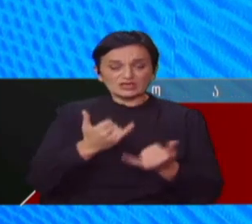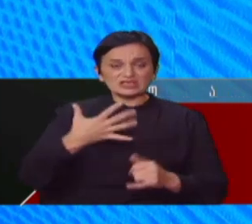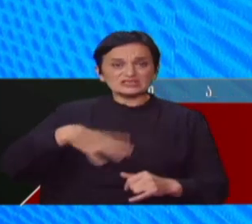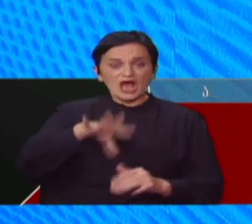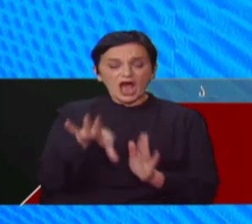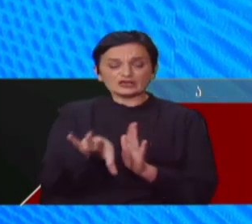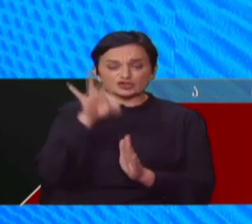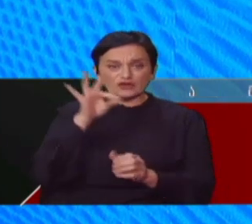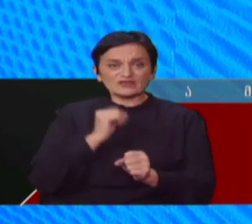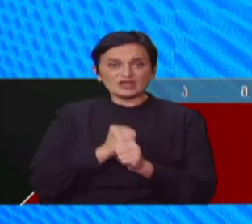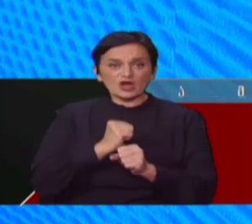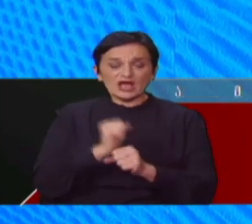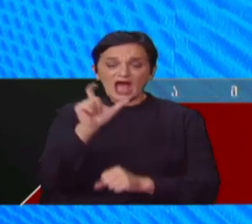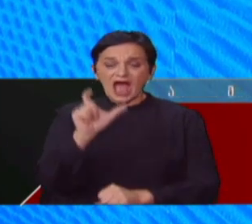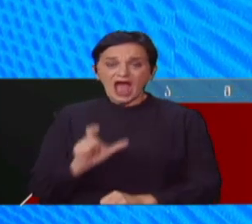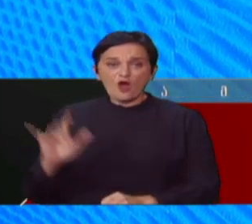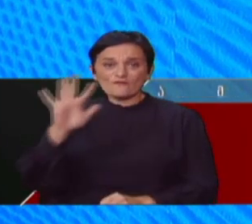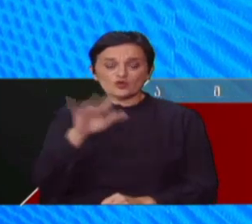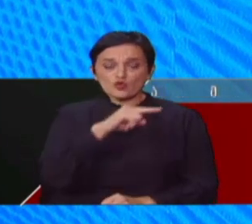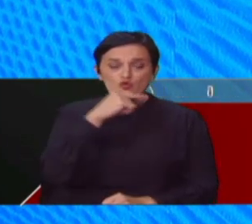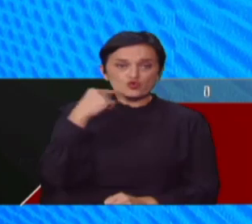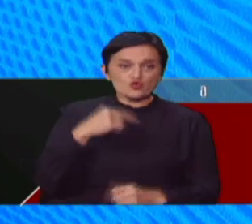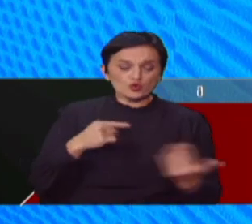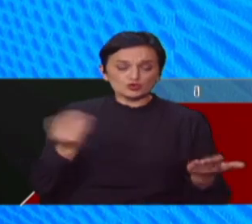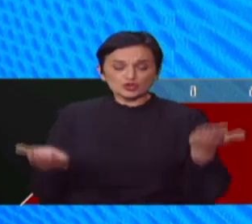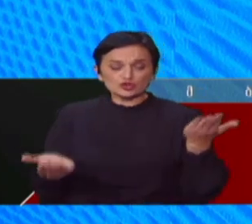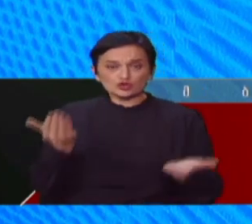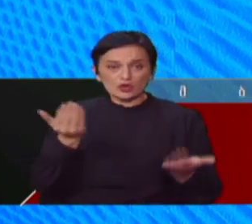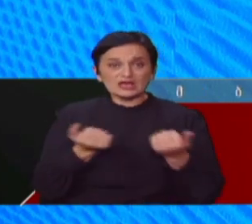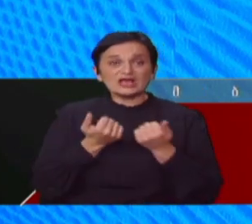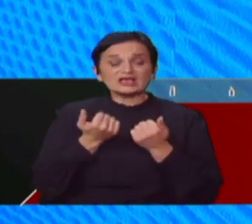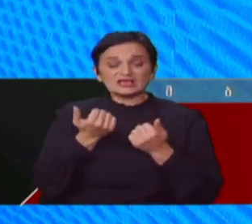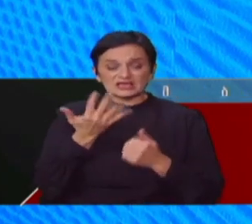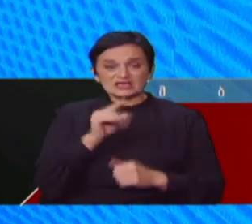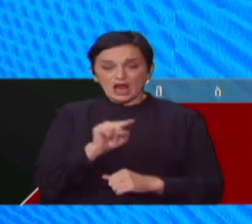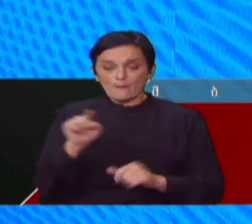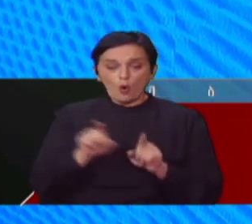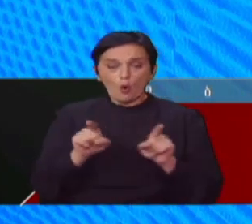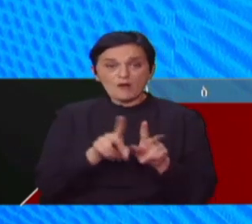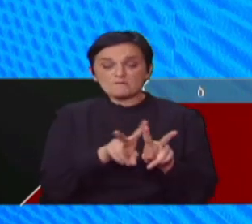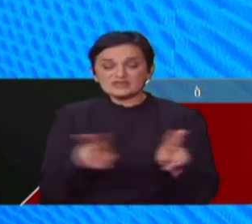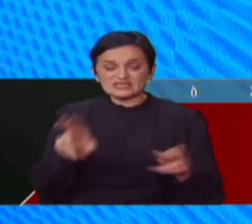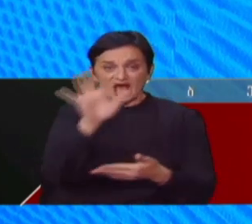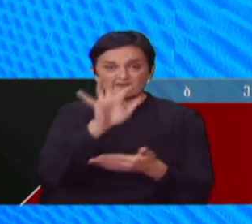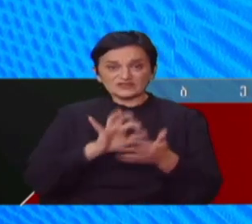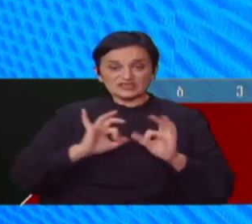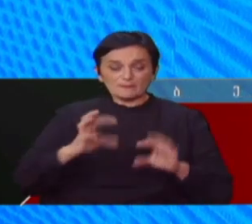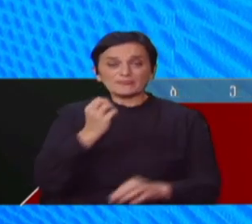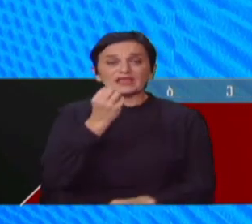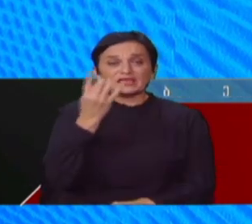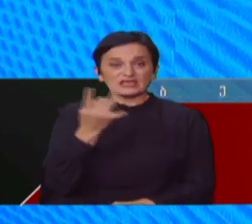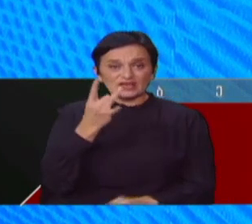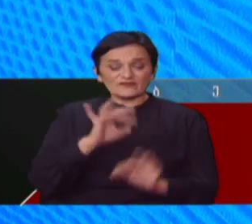საქართველო არჩევანს გააკეთებს ევროპას და რუსეთს შორის. რამდენიმე ოპოზიციონერის მხრიდანაც გააკეთდა მსგავსი განცხადება. კიდევ ერთხელ